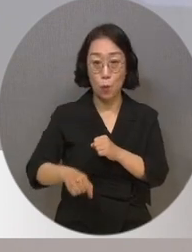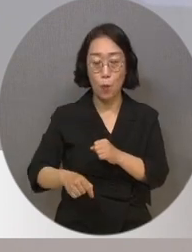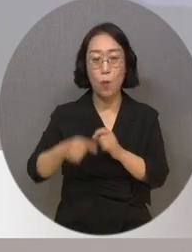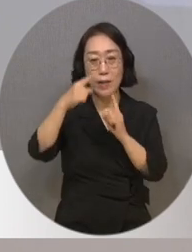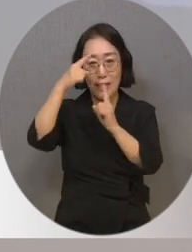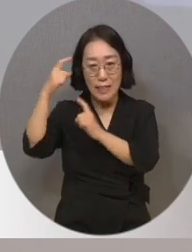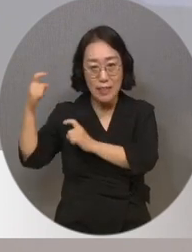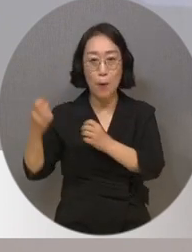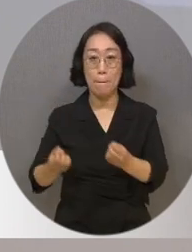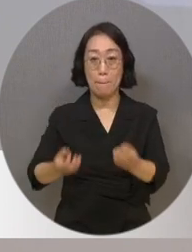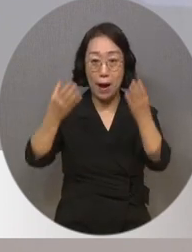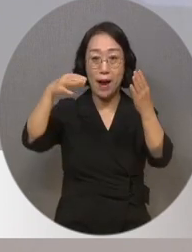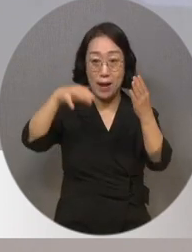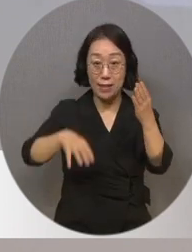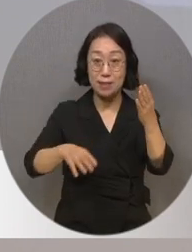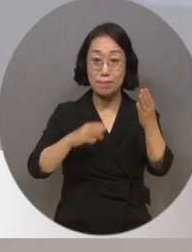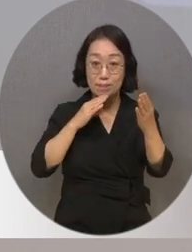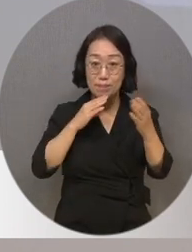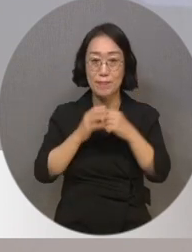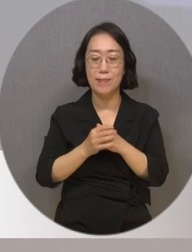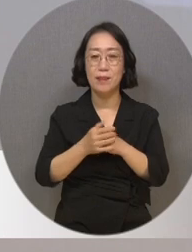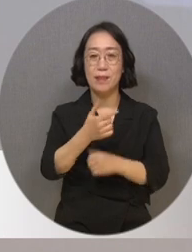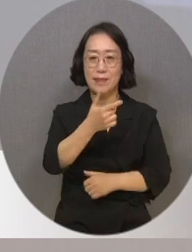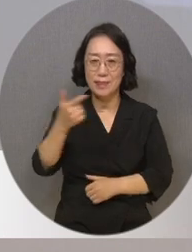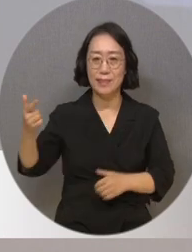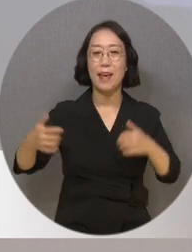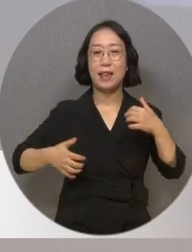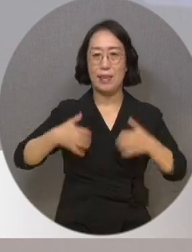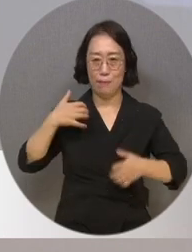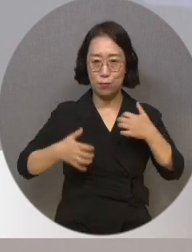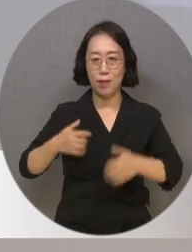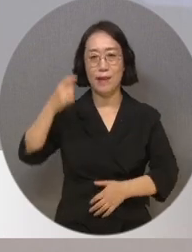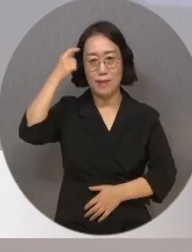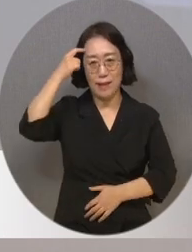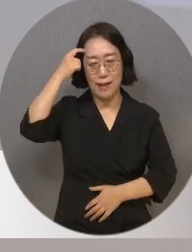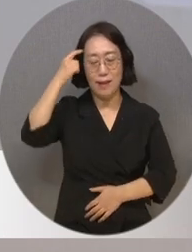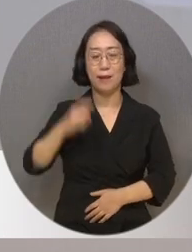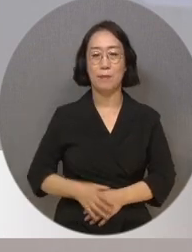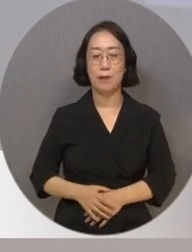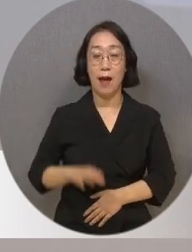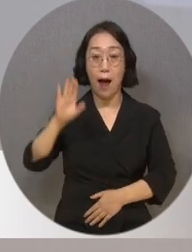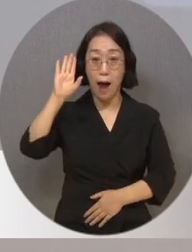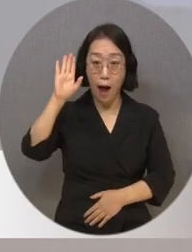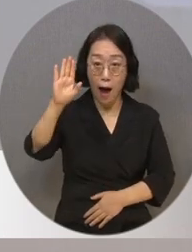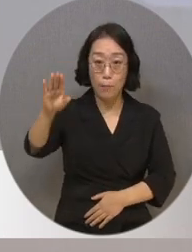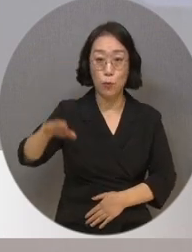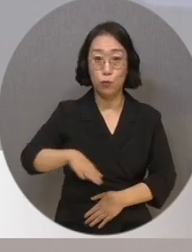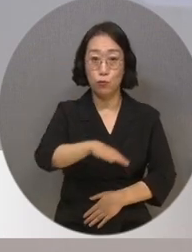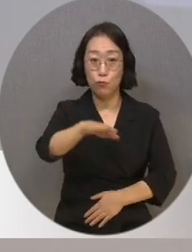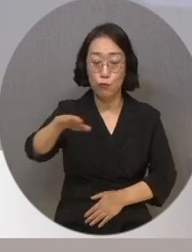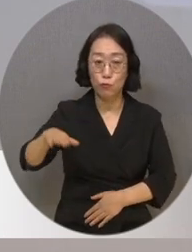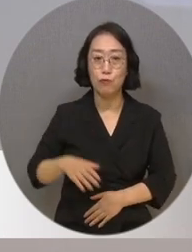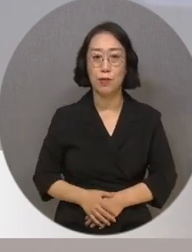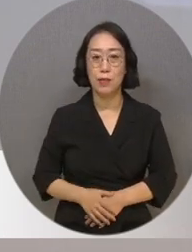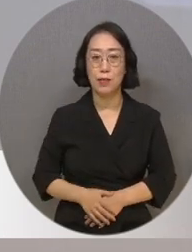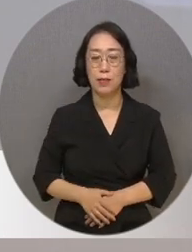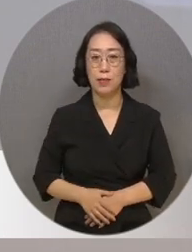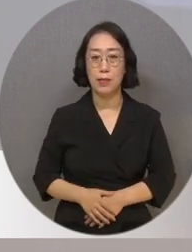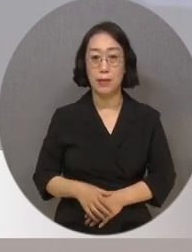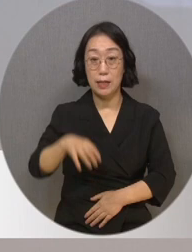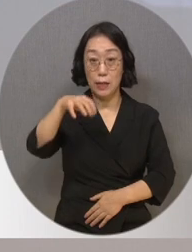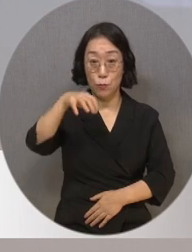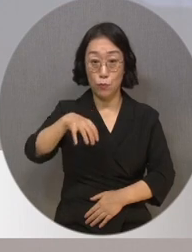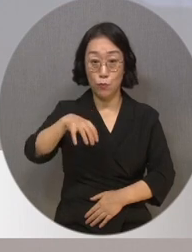기념하는 자리를 갖게 된 것을 매우 기쁘게 생각을 합니다. 앞으로도 저희 한국자산관리공사